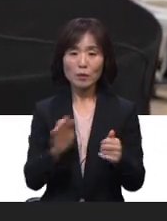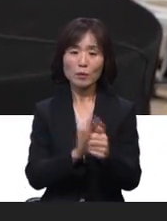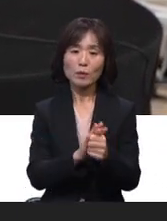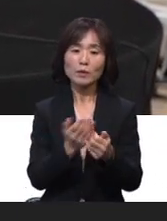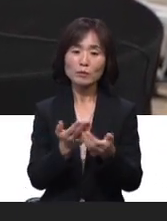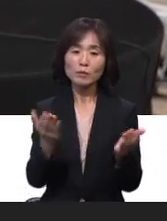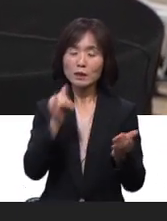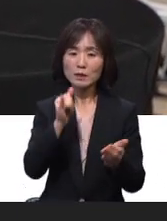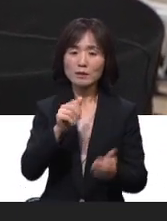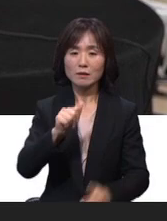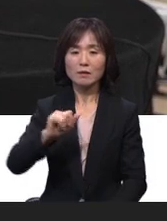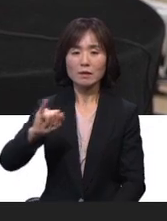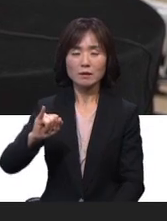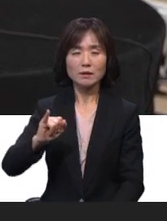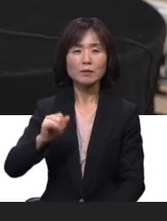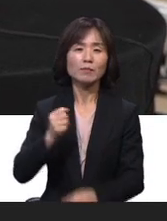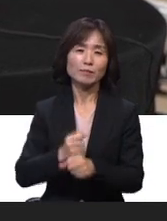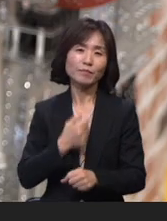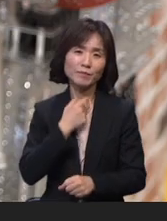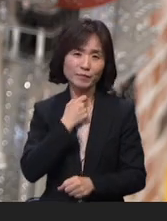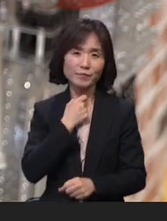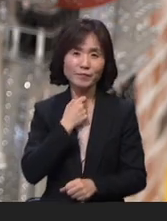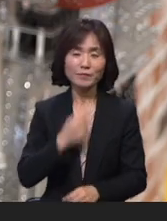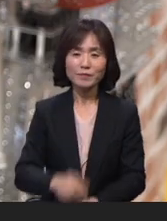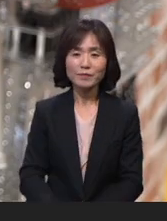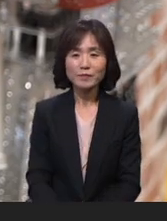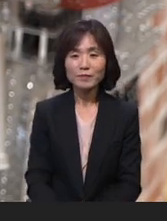도와줄 수 있는 인공지능을 만들고 싶어요.